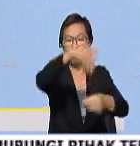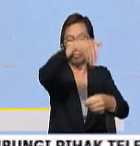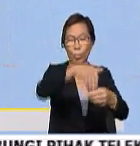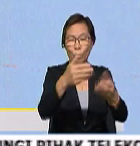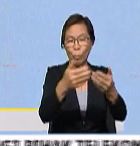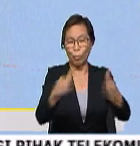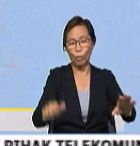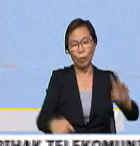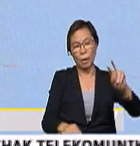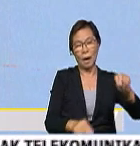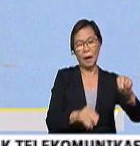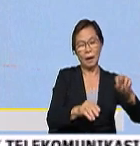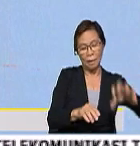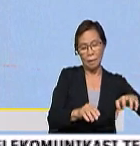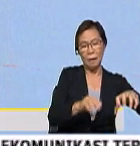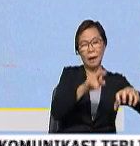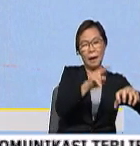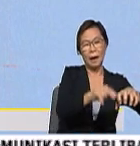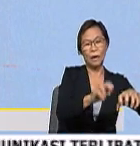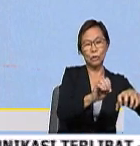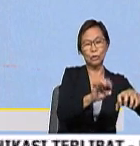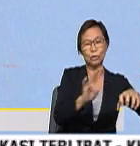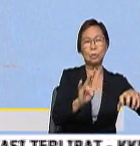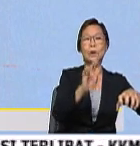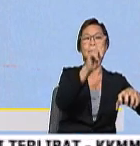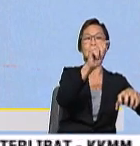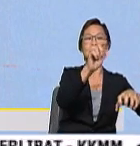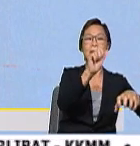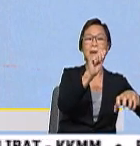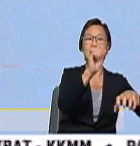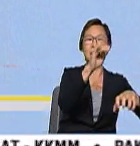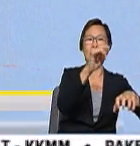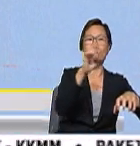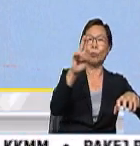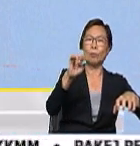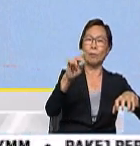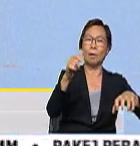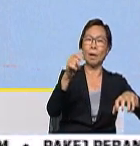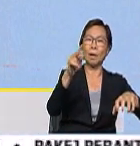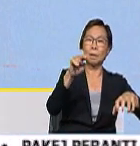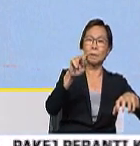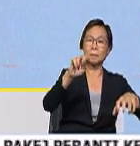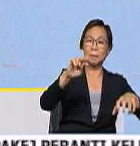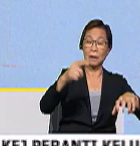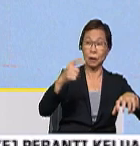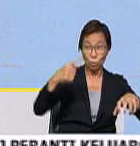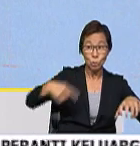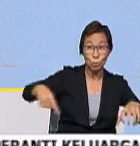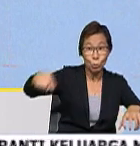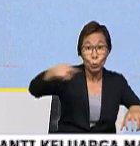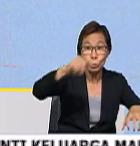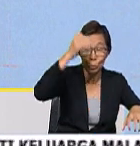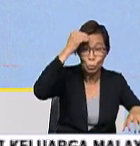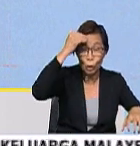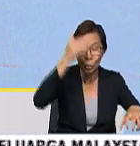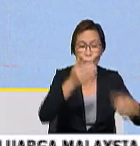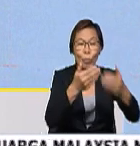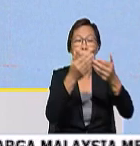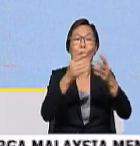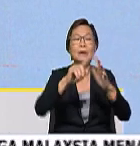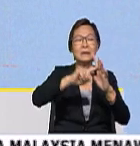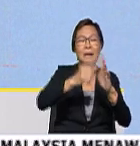di N05 Tabuh Nanning ini dan seperti yang kita sedia maklum, ia mula dibuka